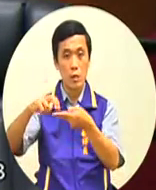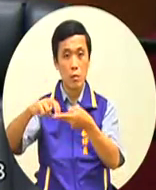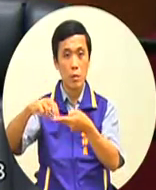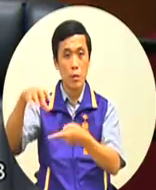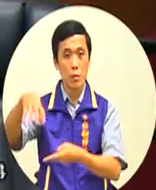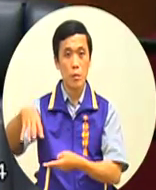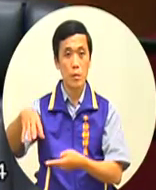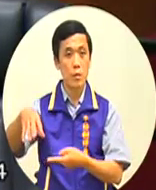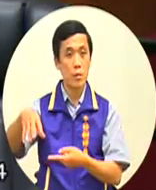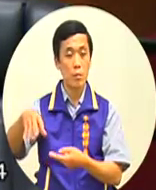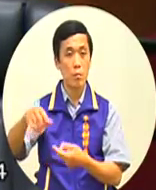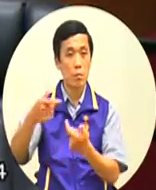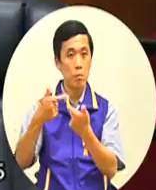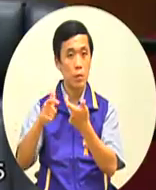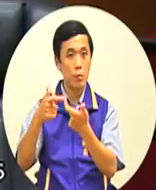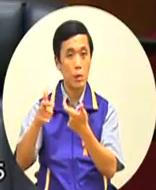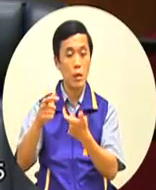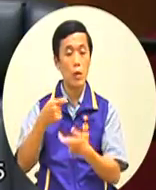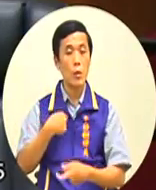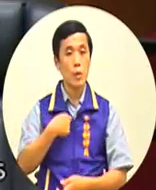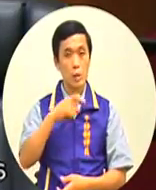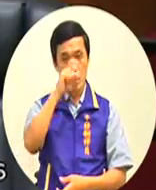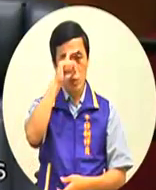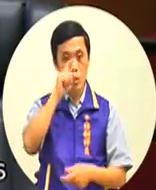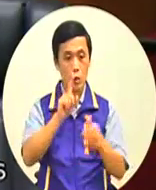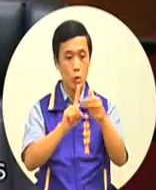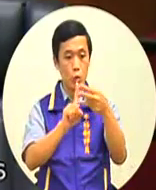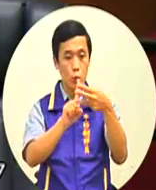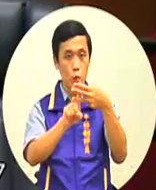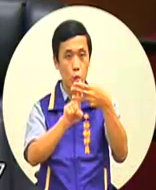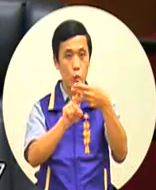们的主委也告诉我们，